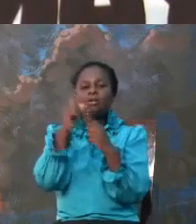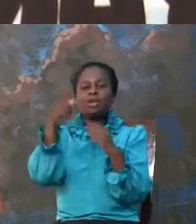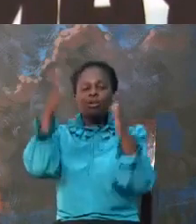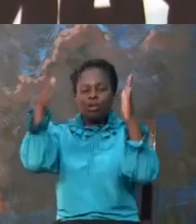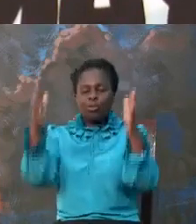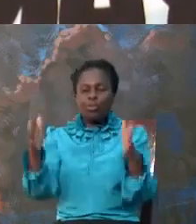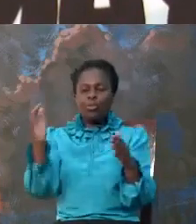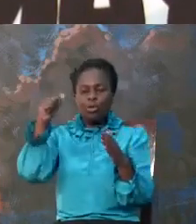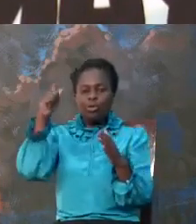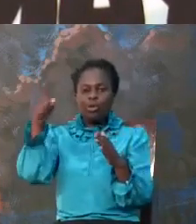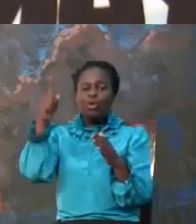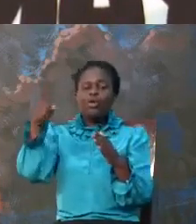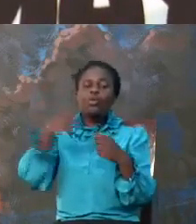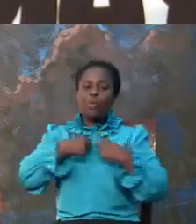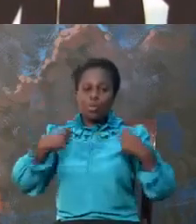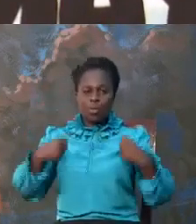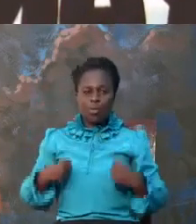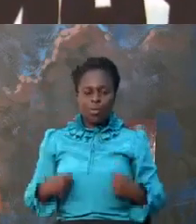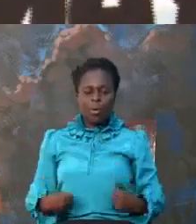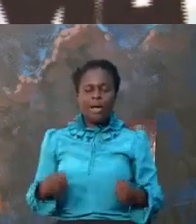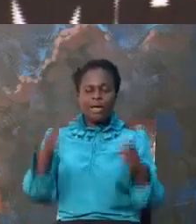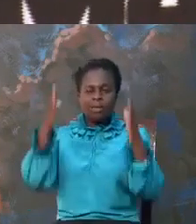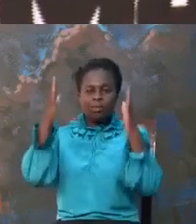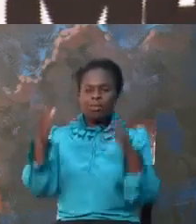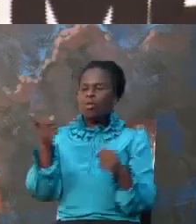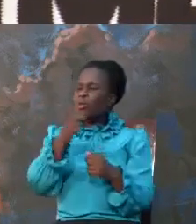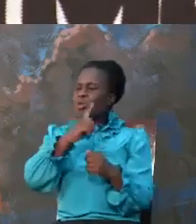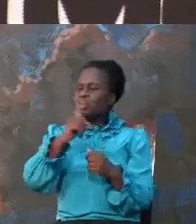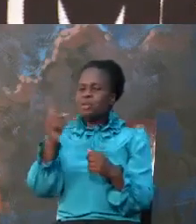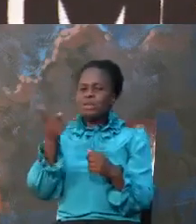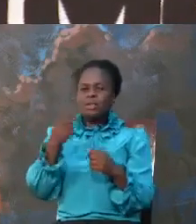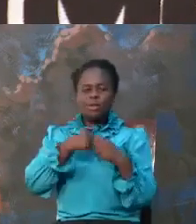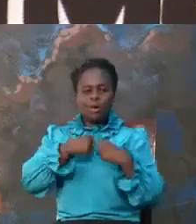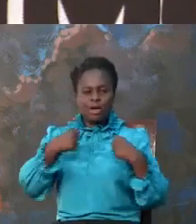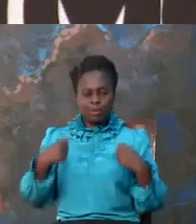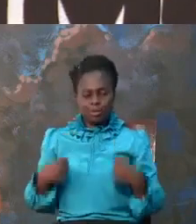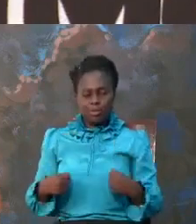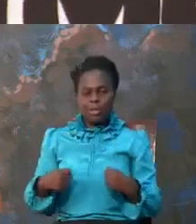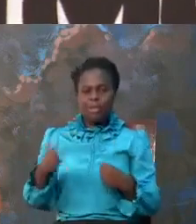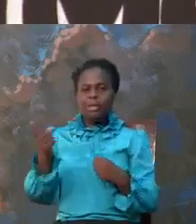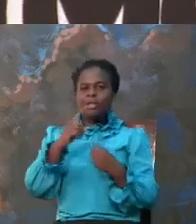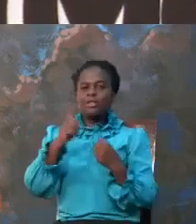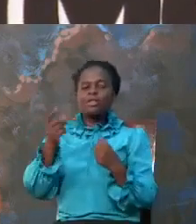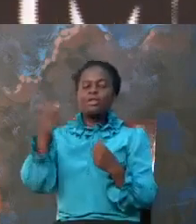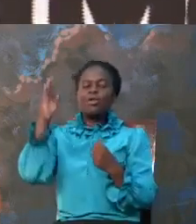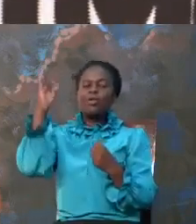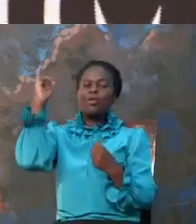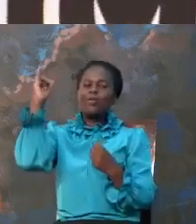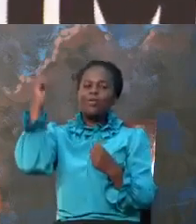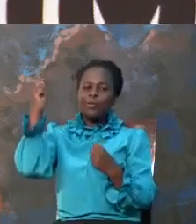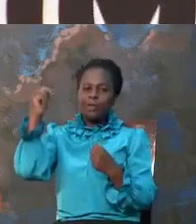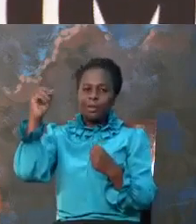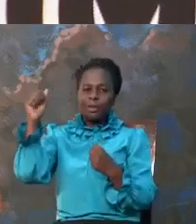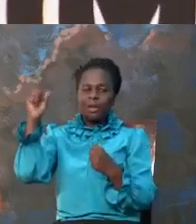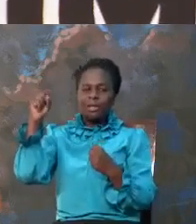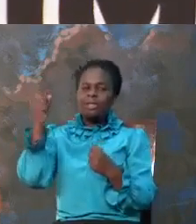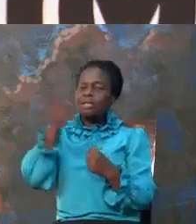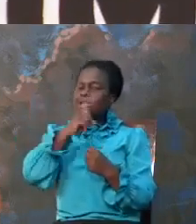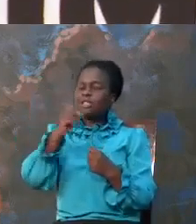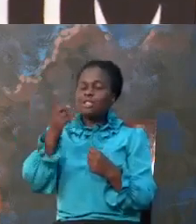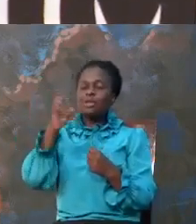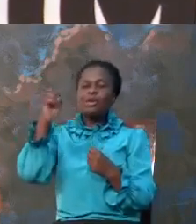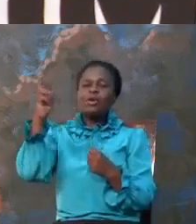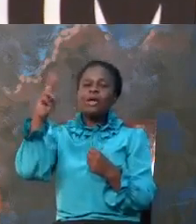hili, tunaye kuhani mkuu, sio Haruni, sio Eliazari, sio Finiasi, sio Eli,